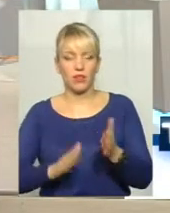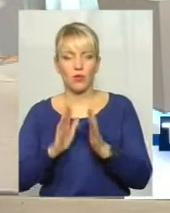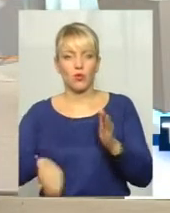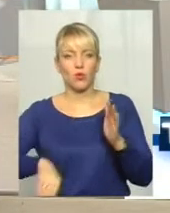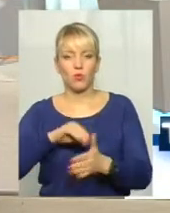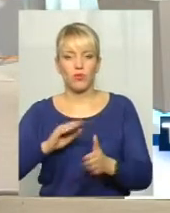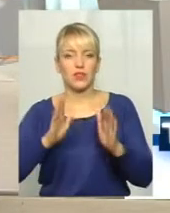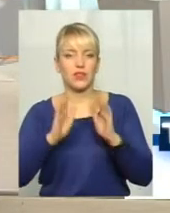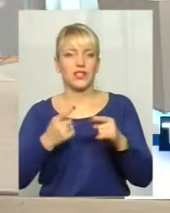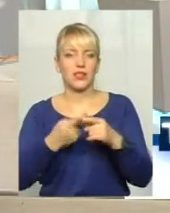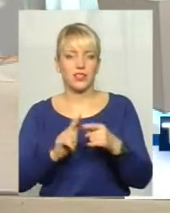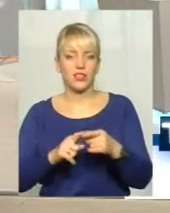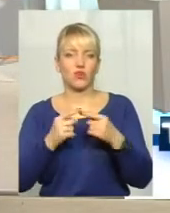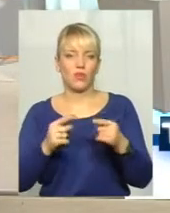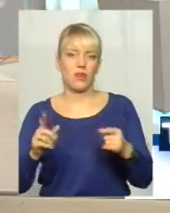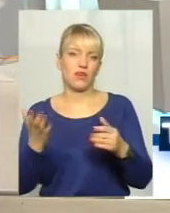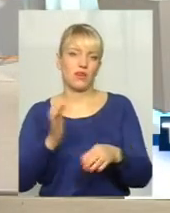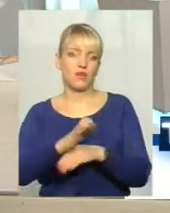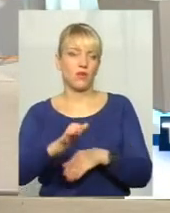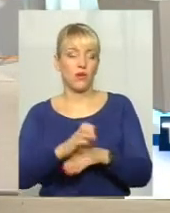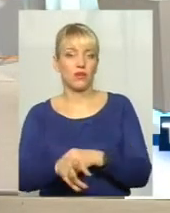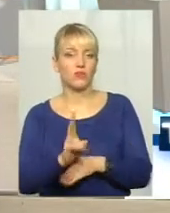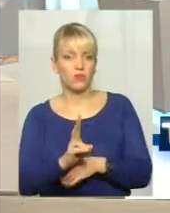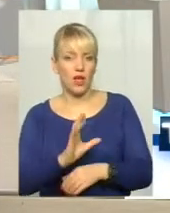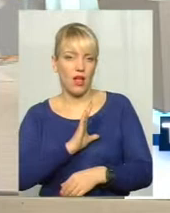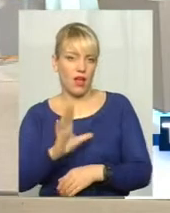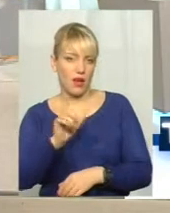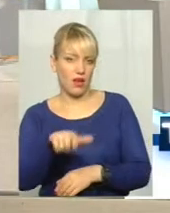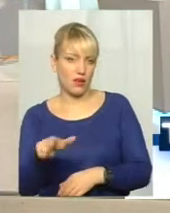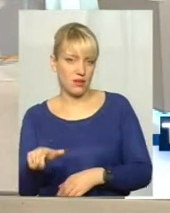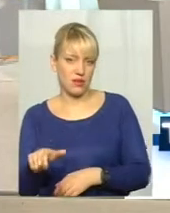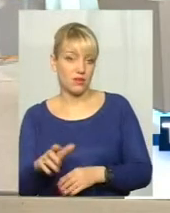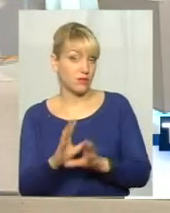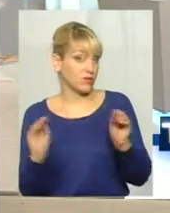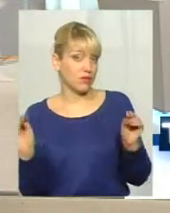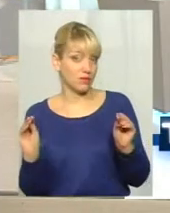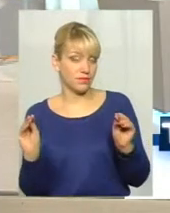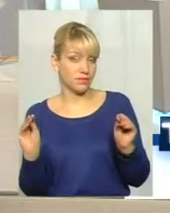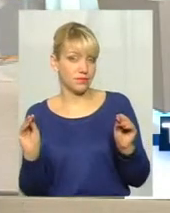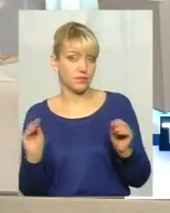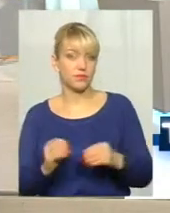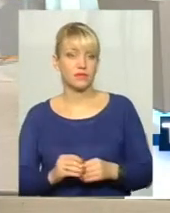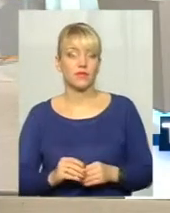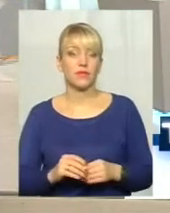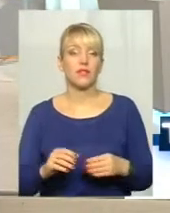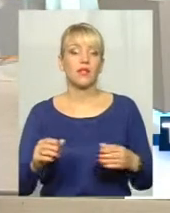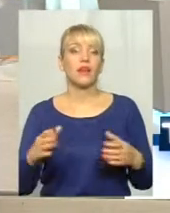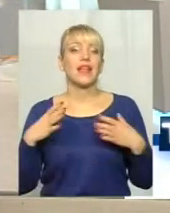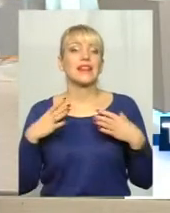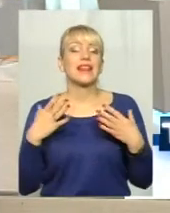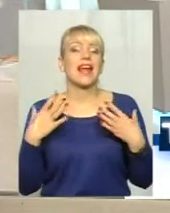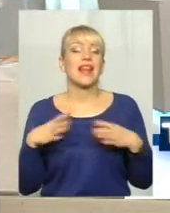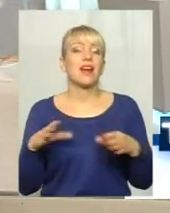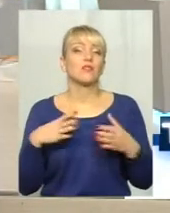ті товари, які виробляють олігархи. Ну, тобто, все. І для чого, з іншого боку, для все чого